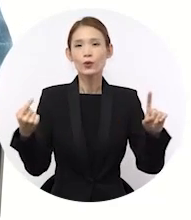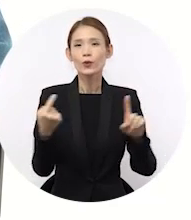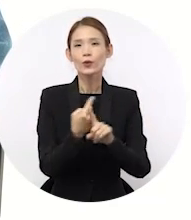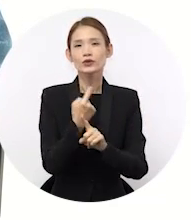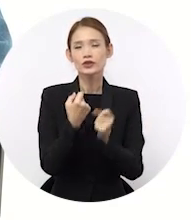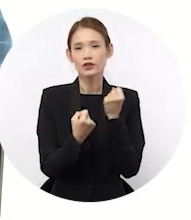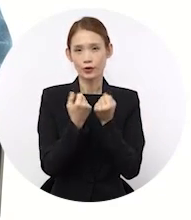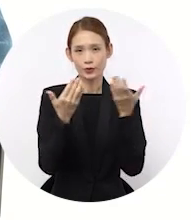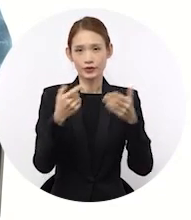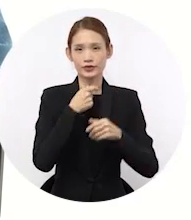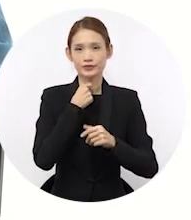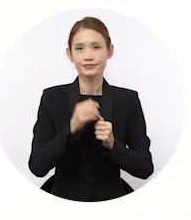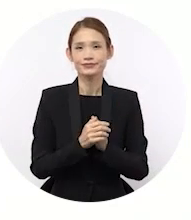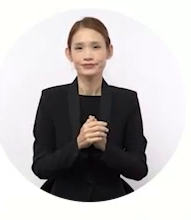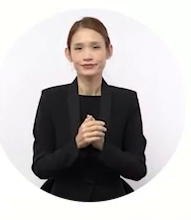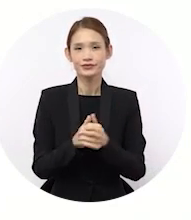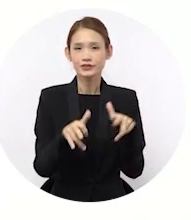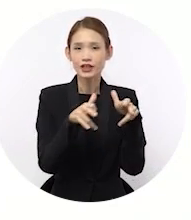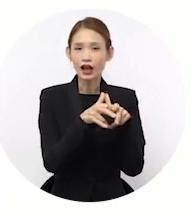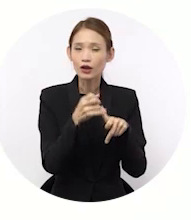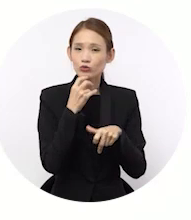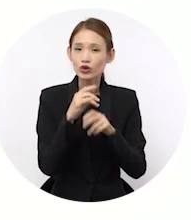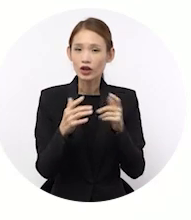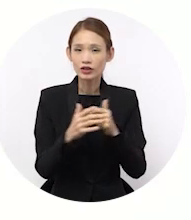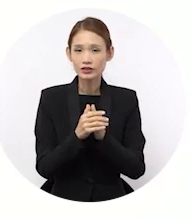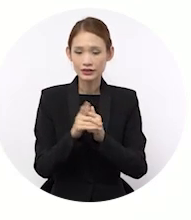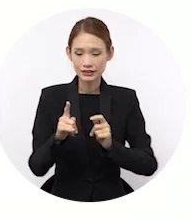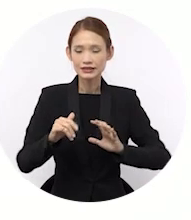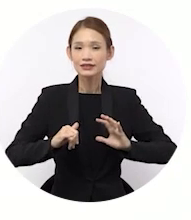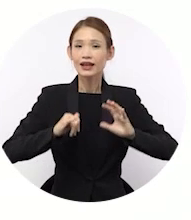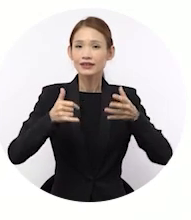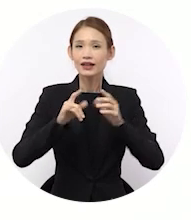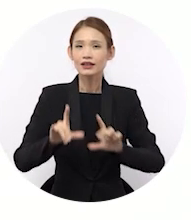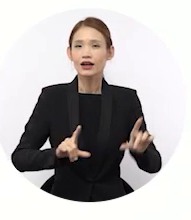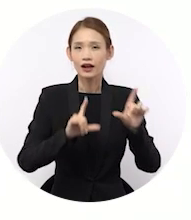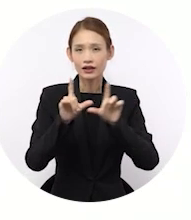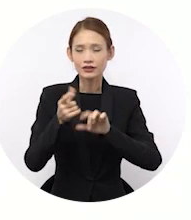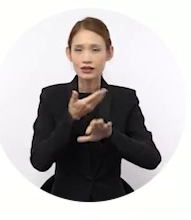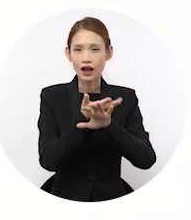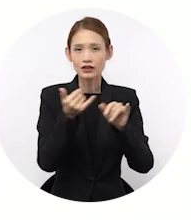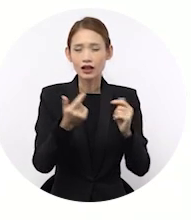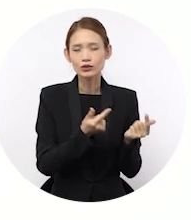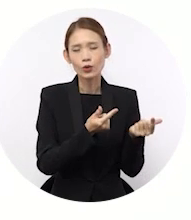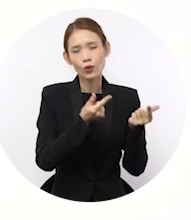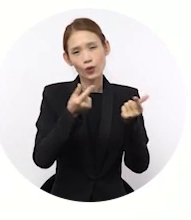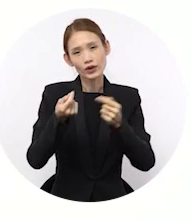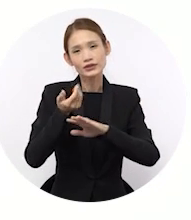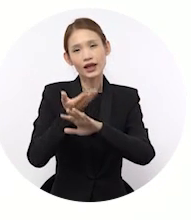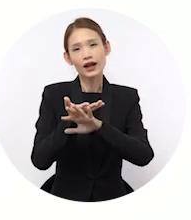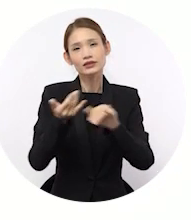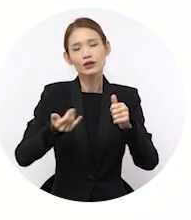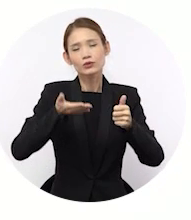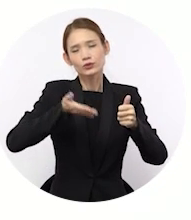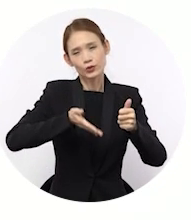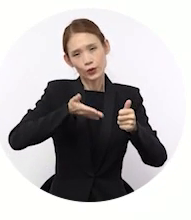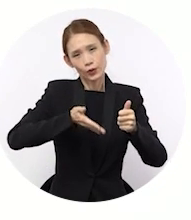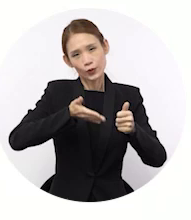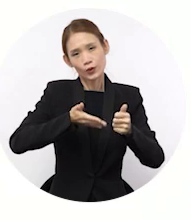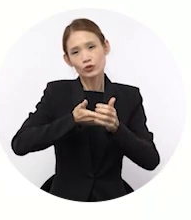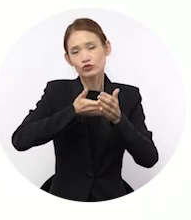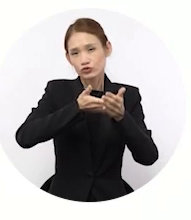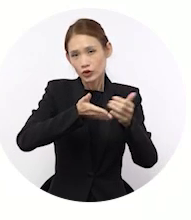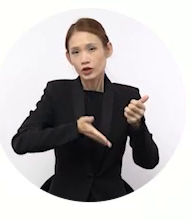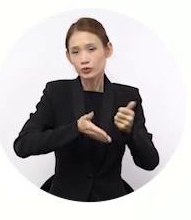고쳐서 얘기를 해보고 싶은데요. 장애인뿐만 아니라 이 세상을 살아가는 누구나 타인의 도움을 구하며 살고